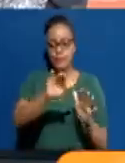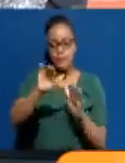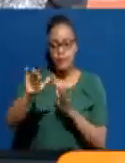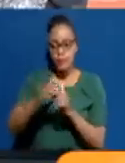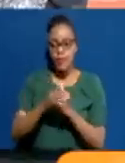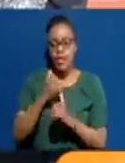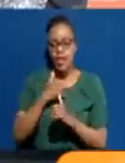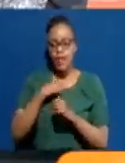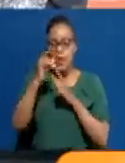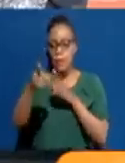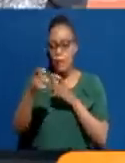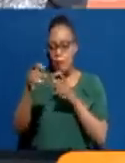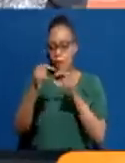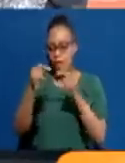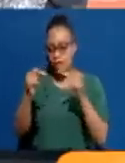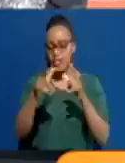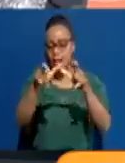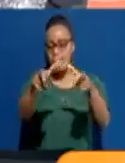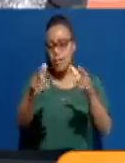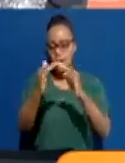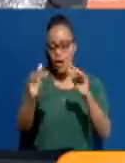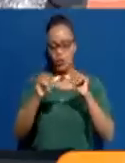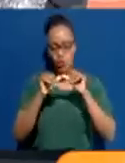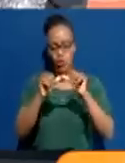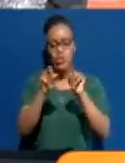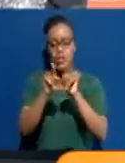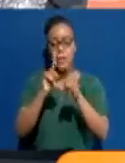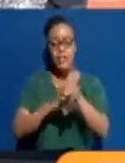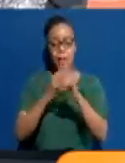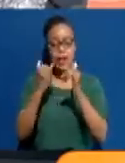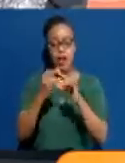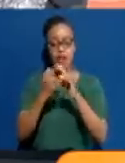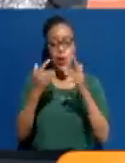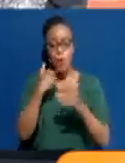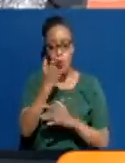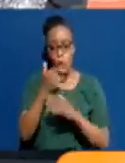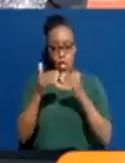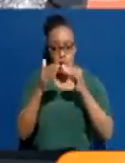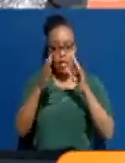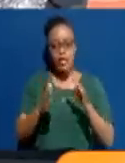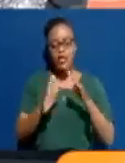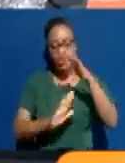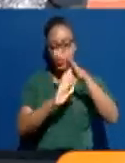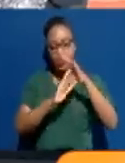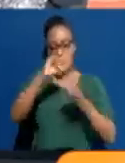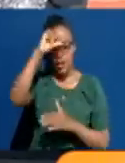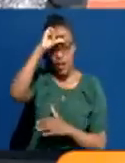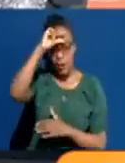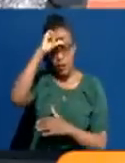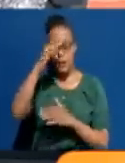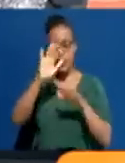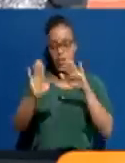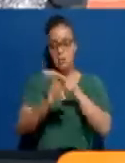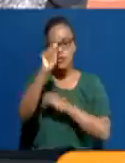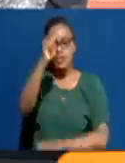Na mtazamaji, mashambulizi dhidi ya vyombo vya habari yameendelea mara hii kutoka kwa baadhi ya viongozi wakuu serikalini. Naam,